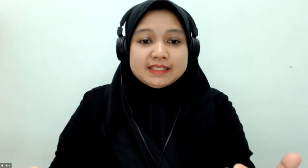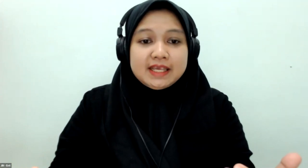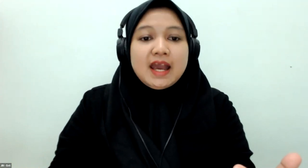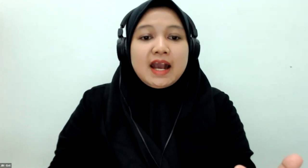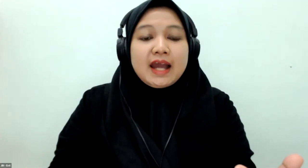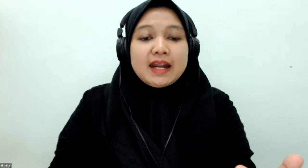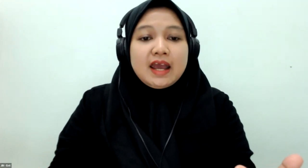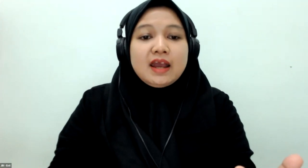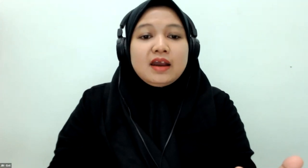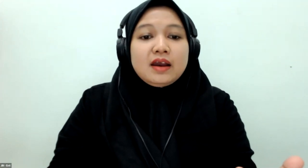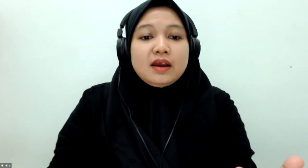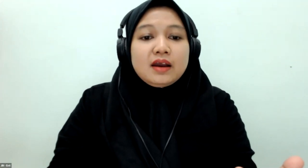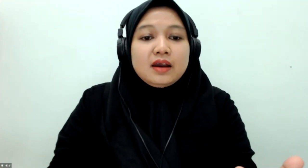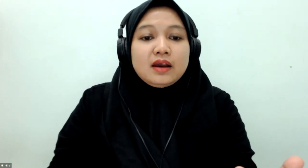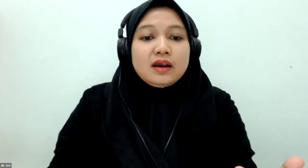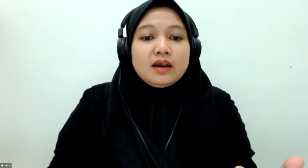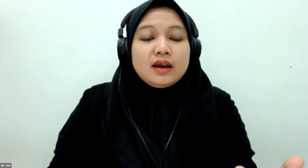dalam berkomunikasi karena